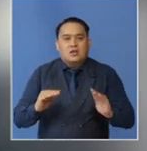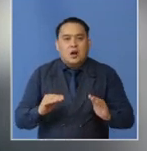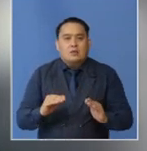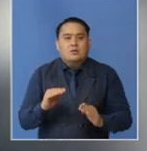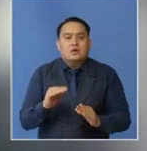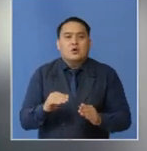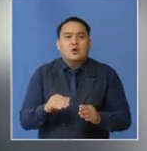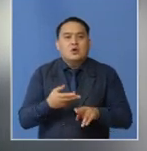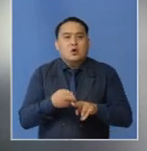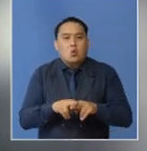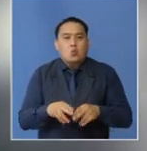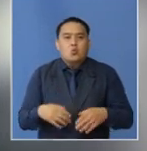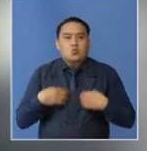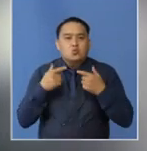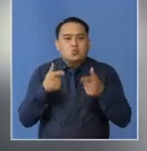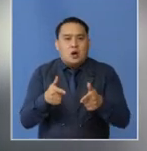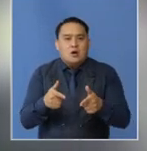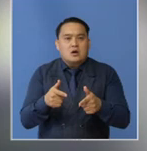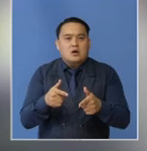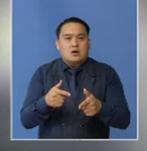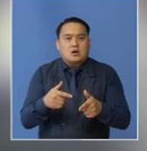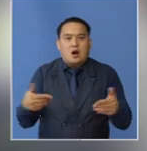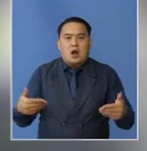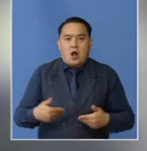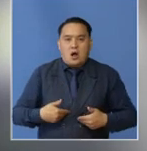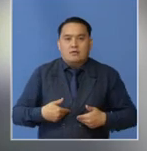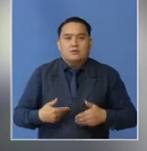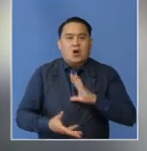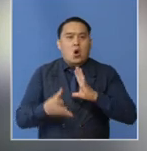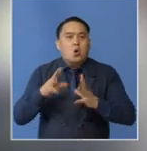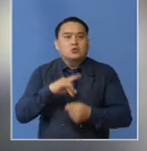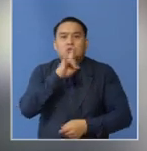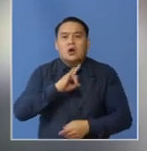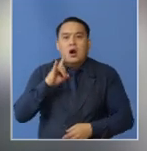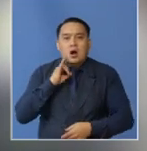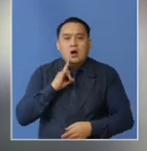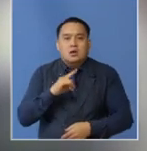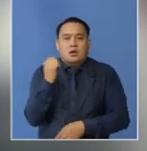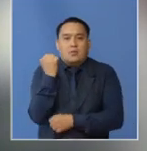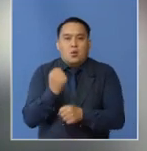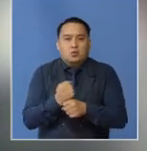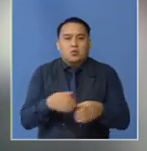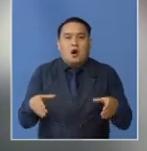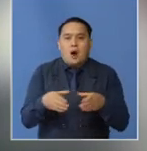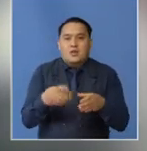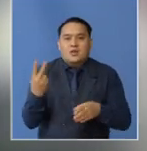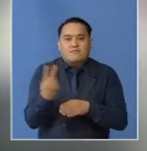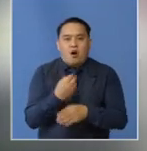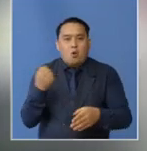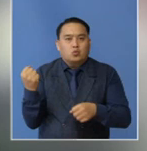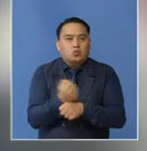на багажную ленту и угрожая поджогом и голодовкой. В конечном итоге женщина нанесла работнику авиакомпании